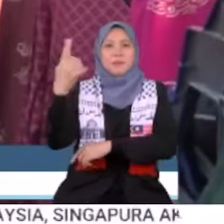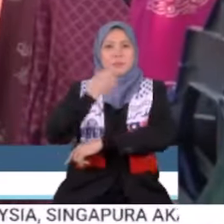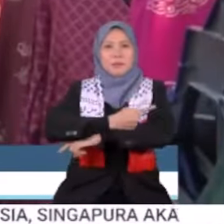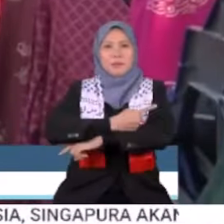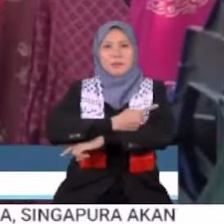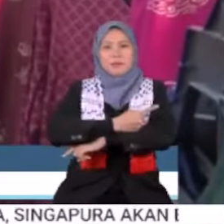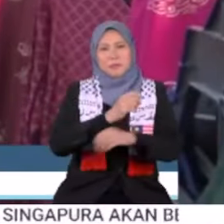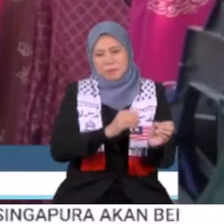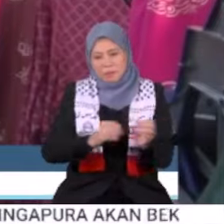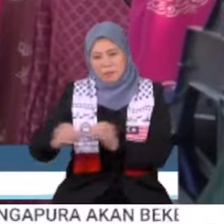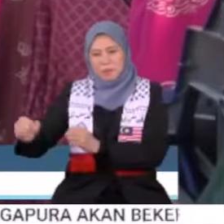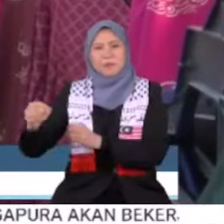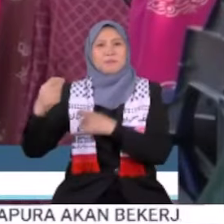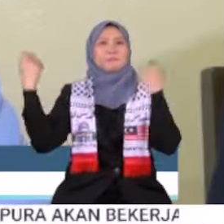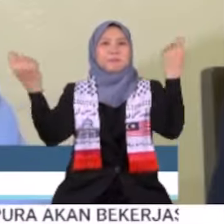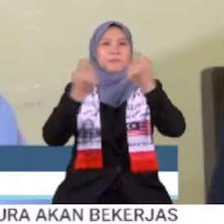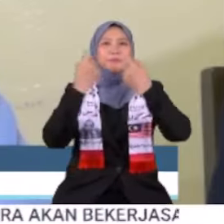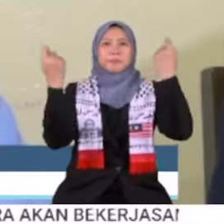penganjuran pesta itu.